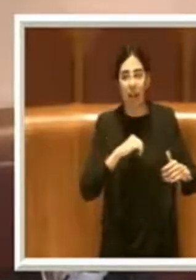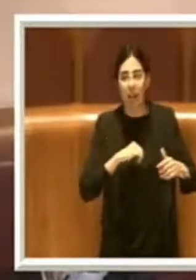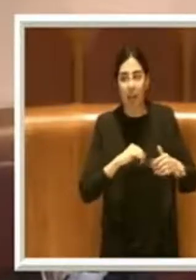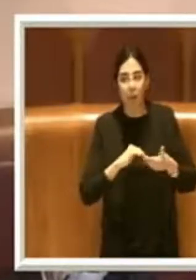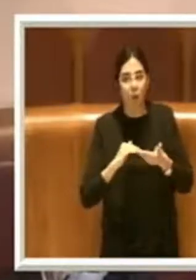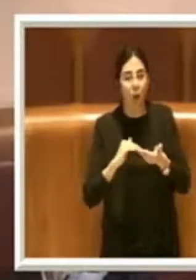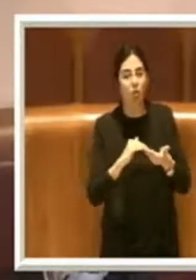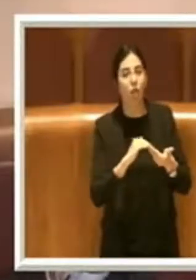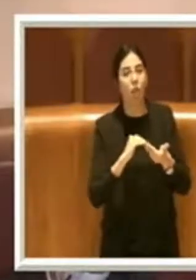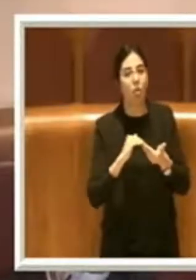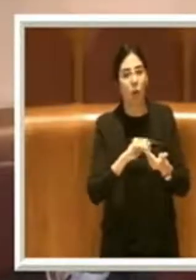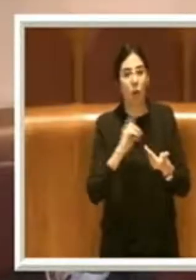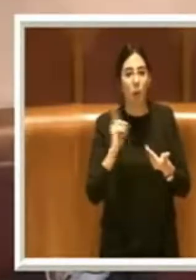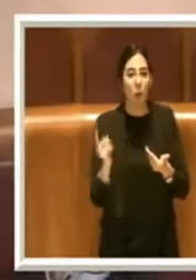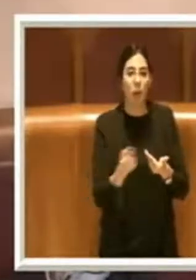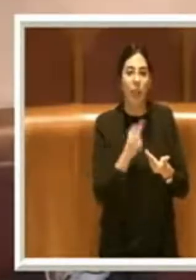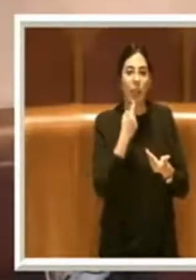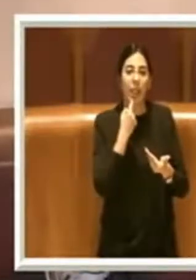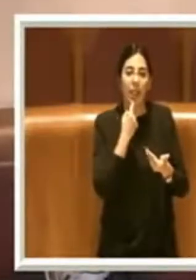hanno dato